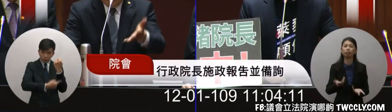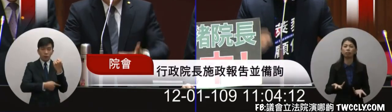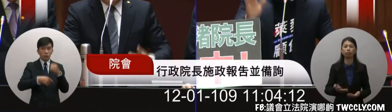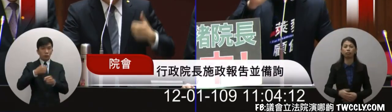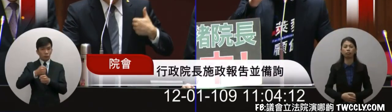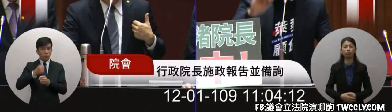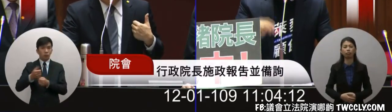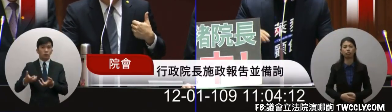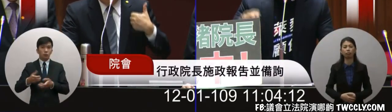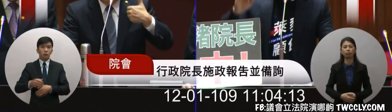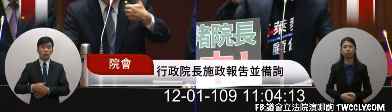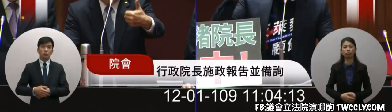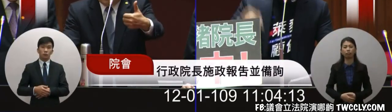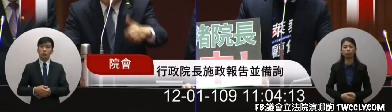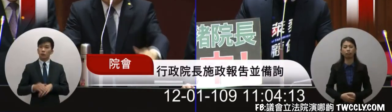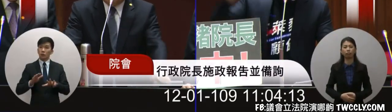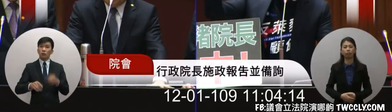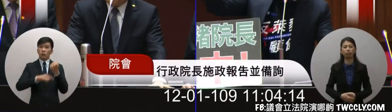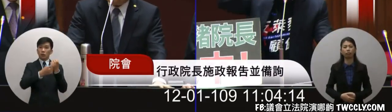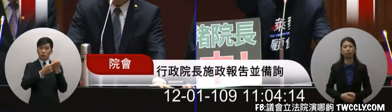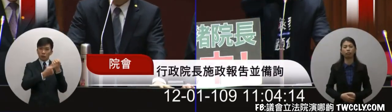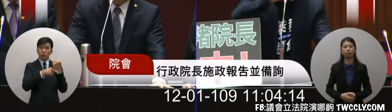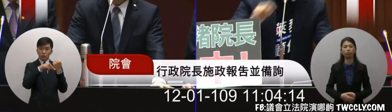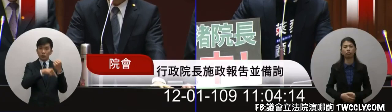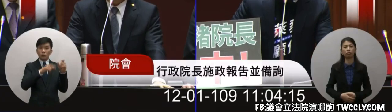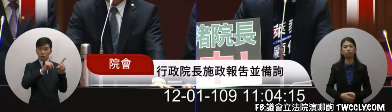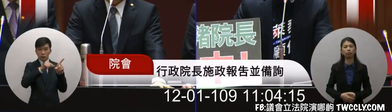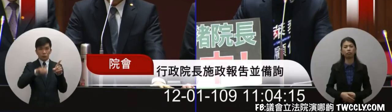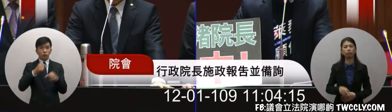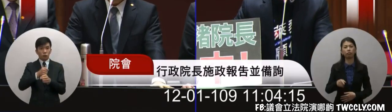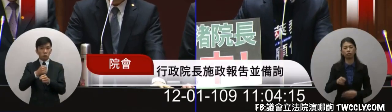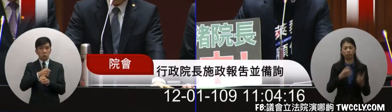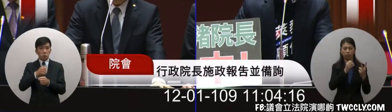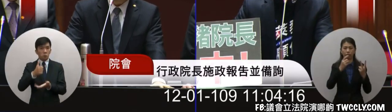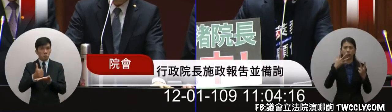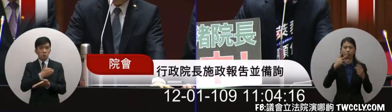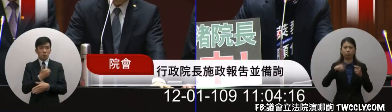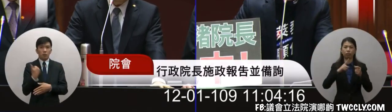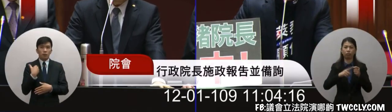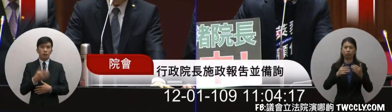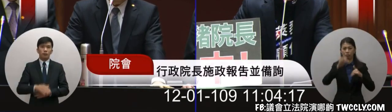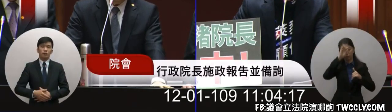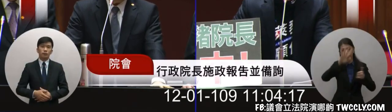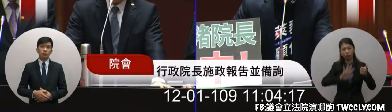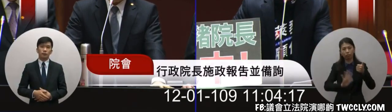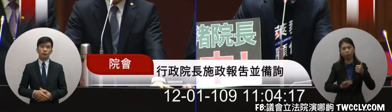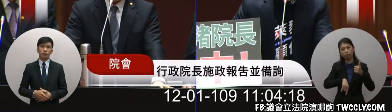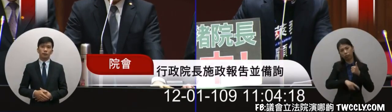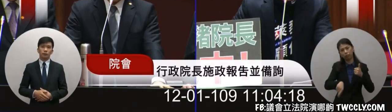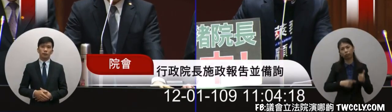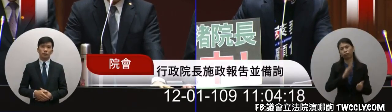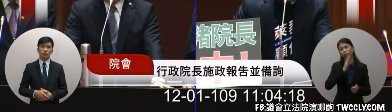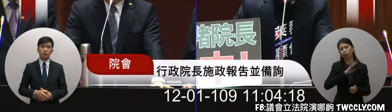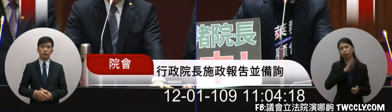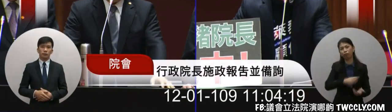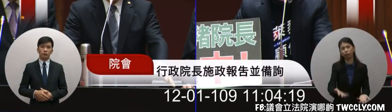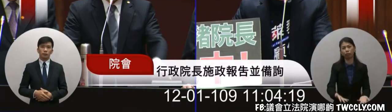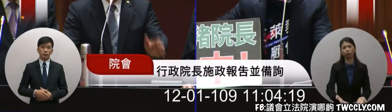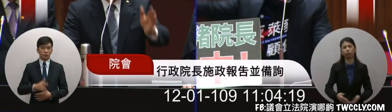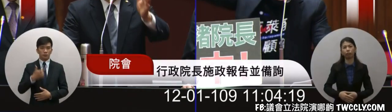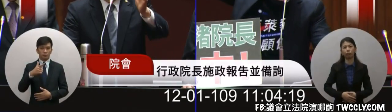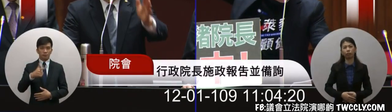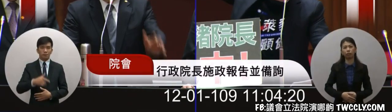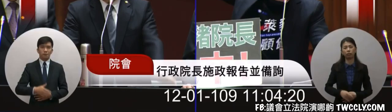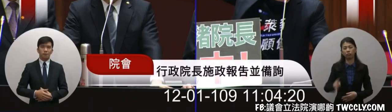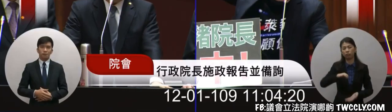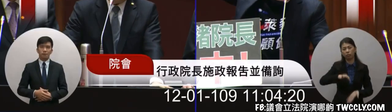法。 没有 够，我们做到。 所以那就是，那你就讲说，2018年那时候民进党委员就是多此一举。民进党委员他